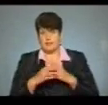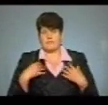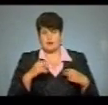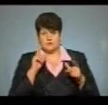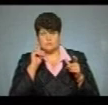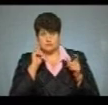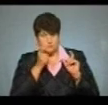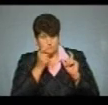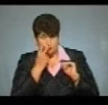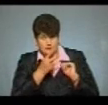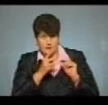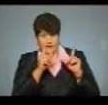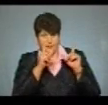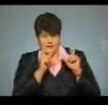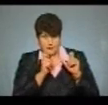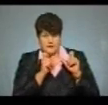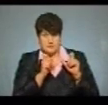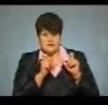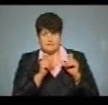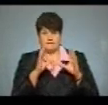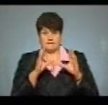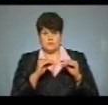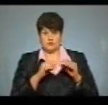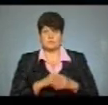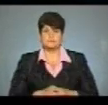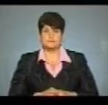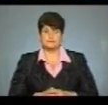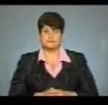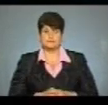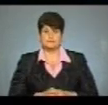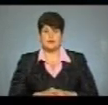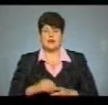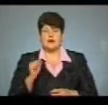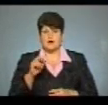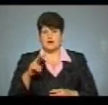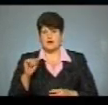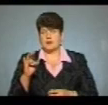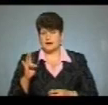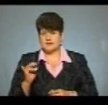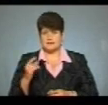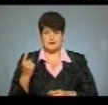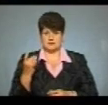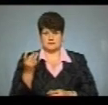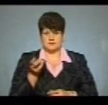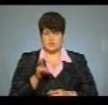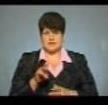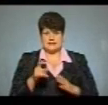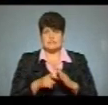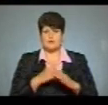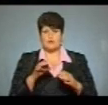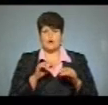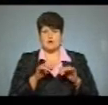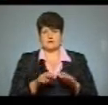озирнулося і клац, вимкнув фотоапарат. Аліна Онеськів на читаннях вперше. Каже, що дізналася про акцію